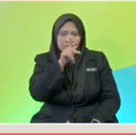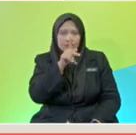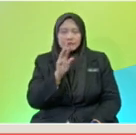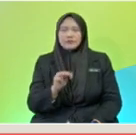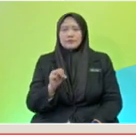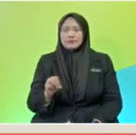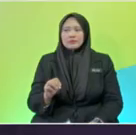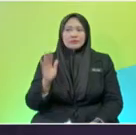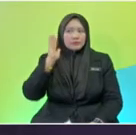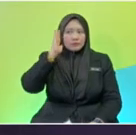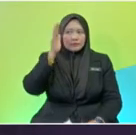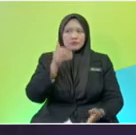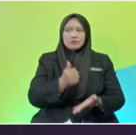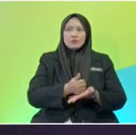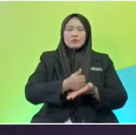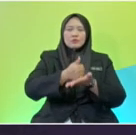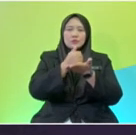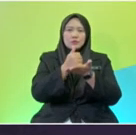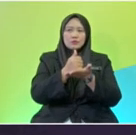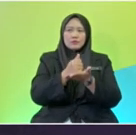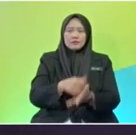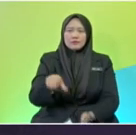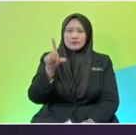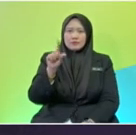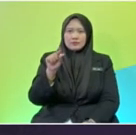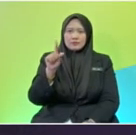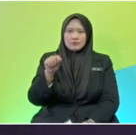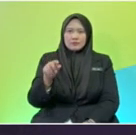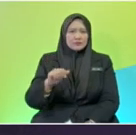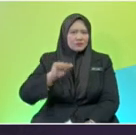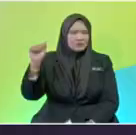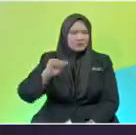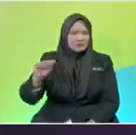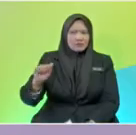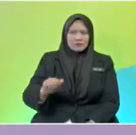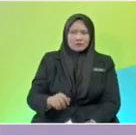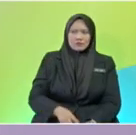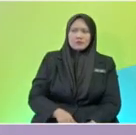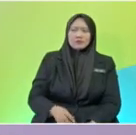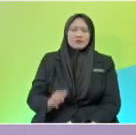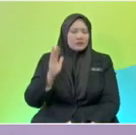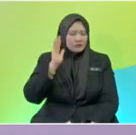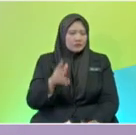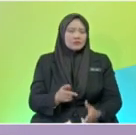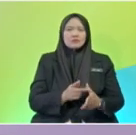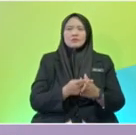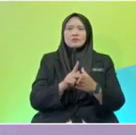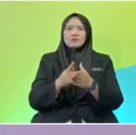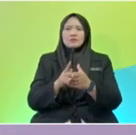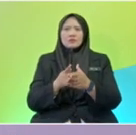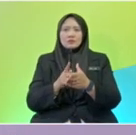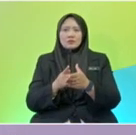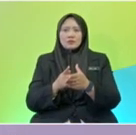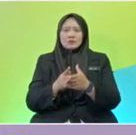pemadam tuh kita akan kongsi ya 8 pemadam tadi dia akan kongsi 4 orang